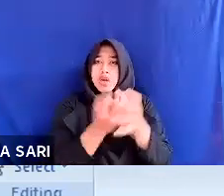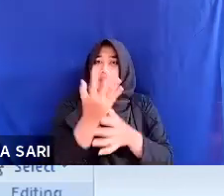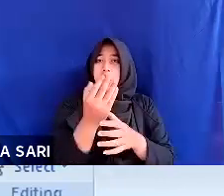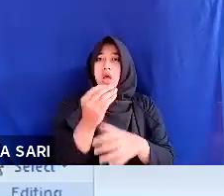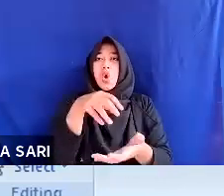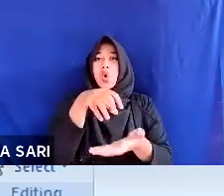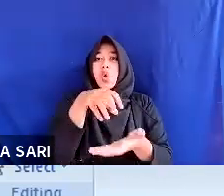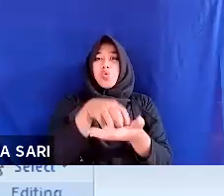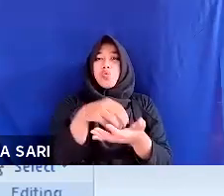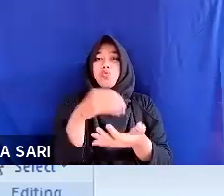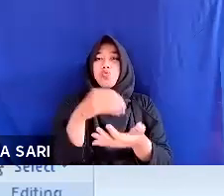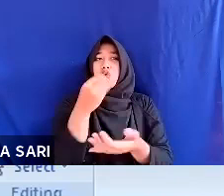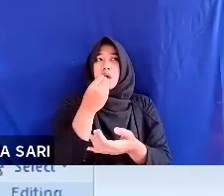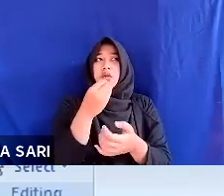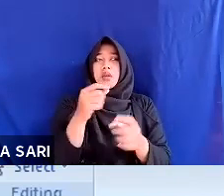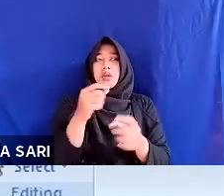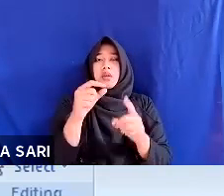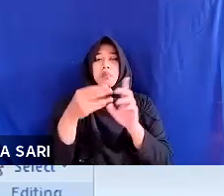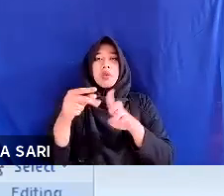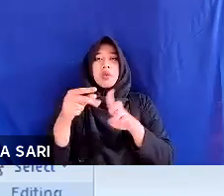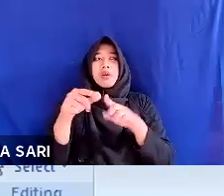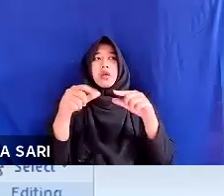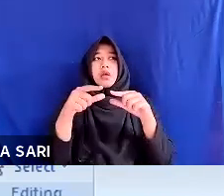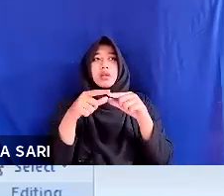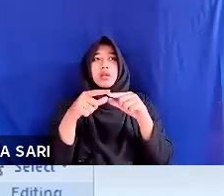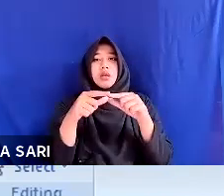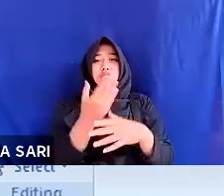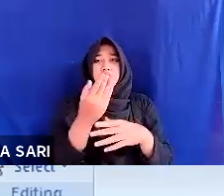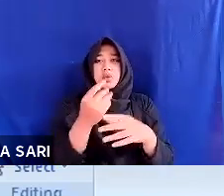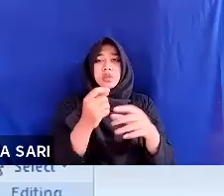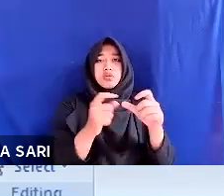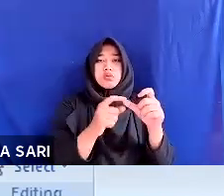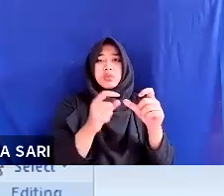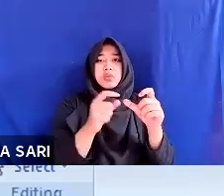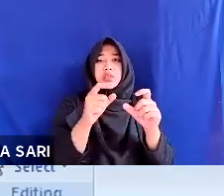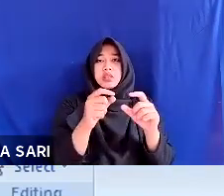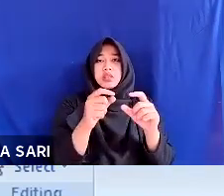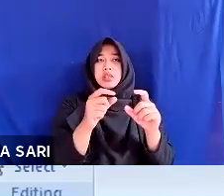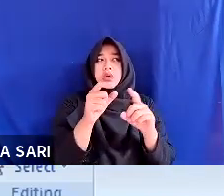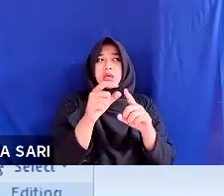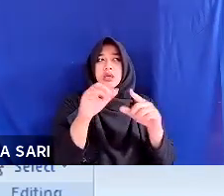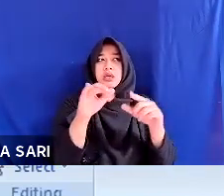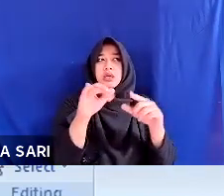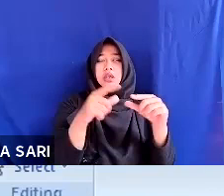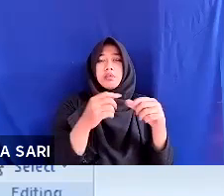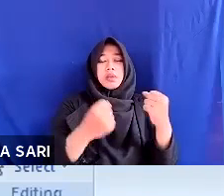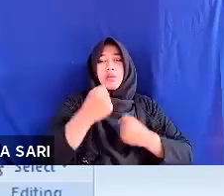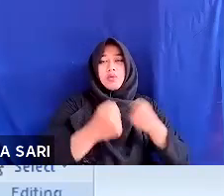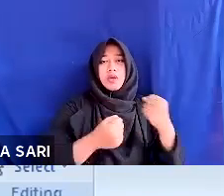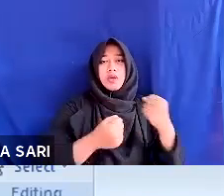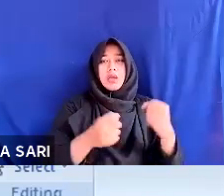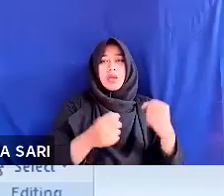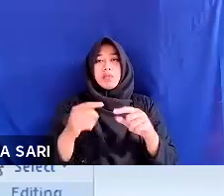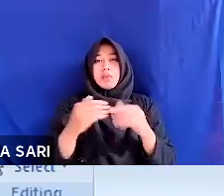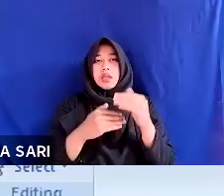daya dalam mengelola lumbung pangan itu memang sudah dilakukan, tetapi lebih banyak terbatas pada upaya pembangunan secara fisik lumbung